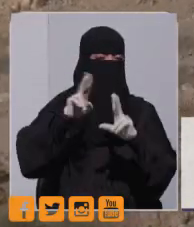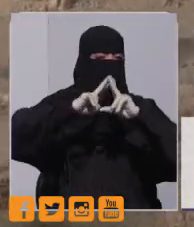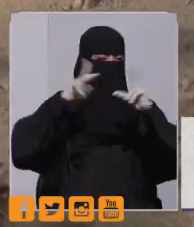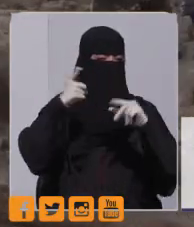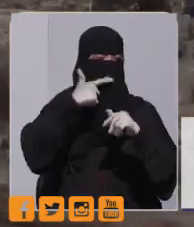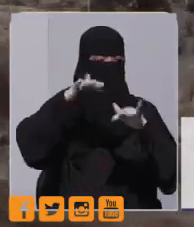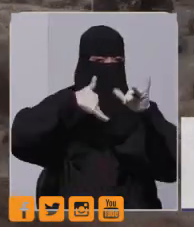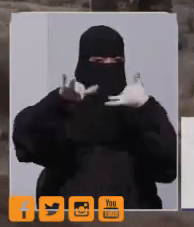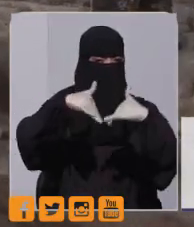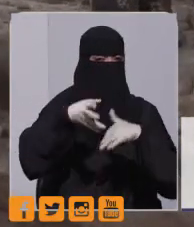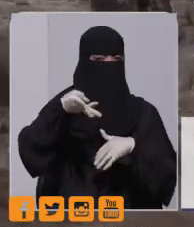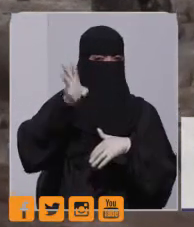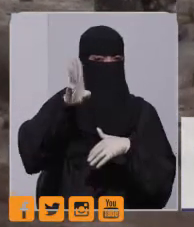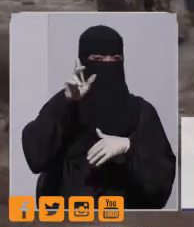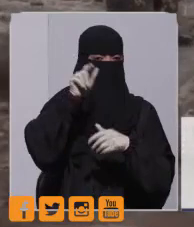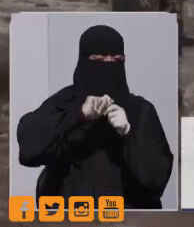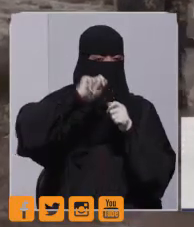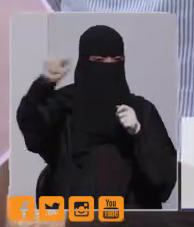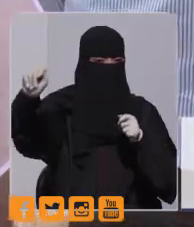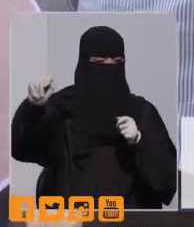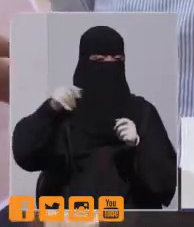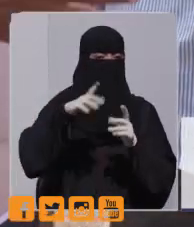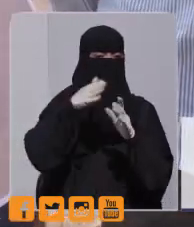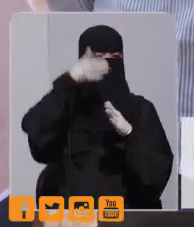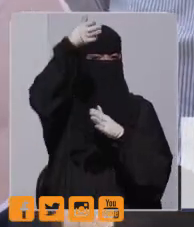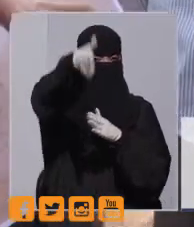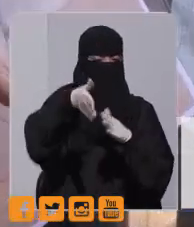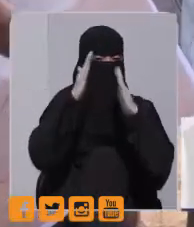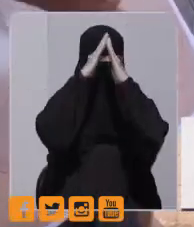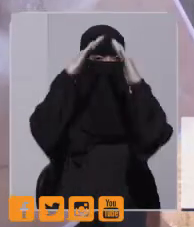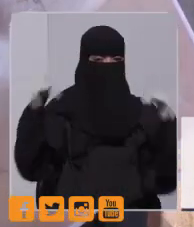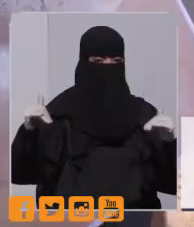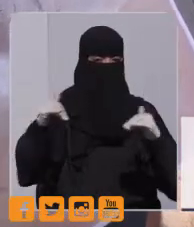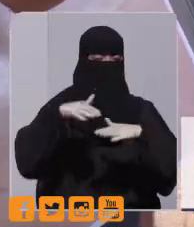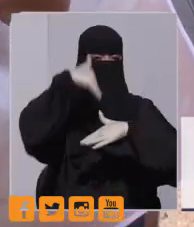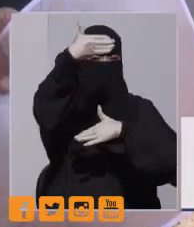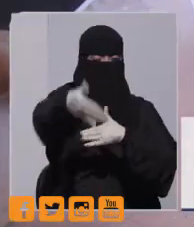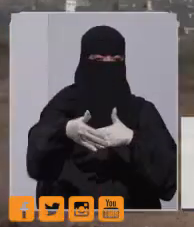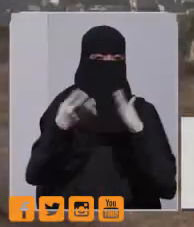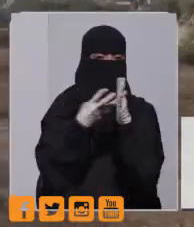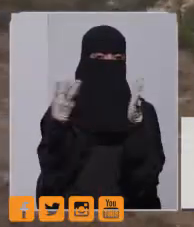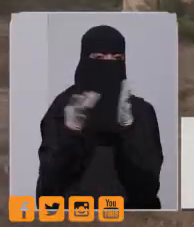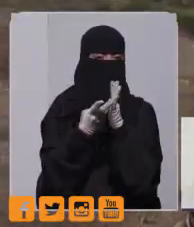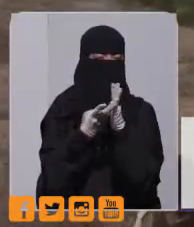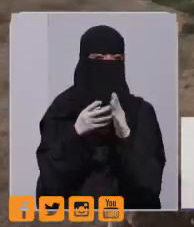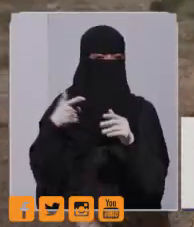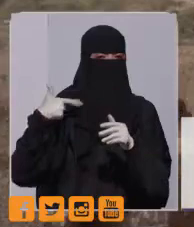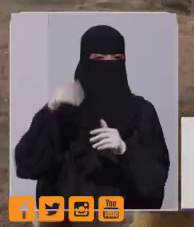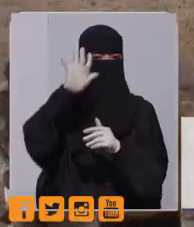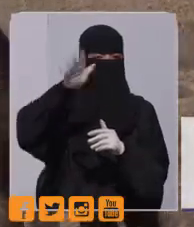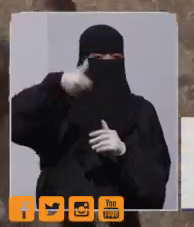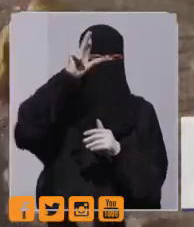لاشارع 24 مترا الموازي للهايبر بجانب ثانويه الشاطئ مؤكدا في الوقت ذاته